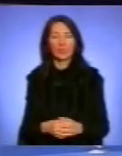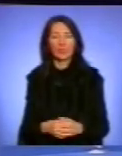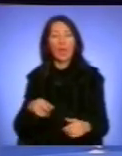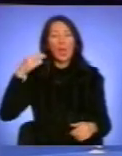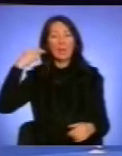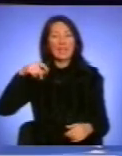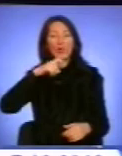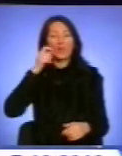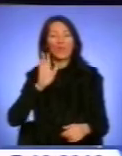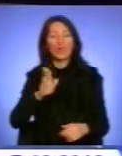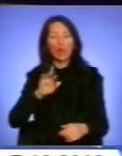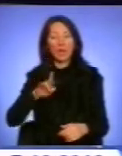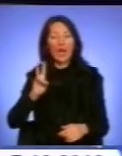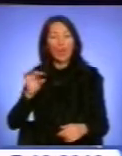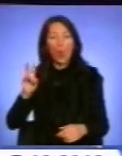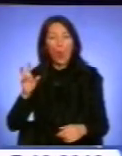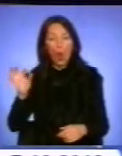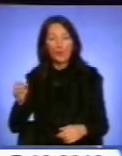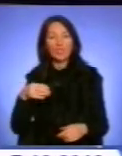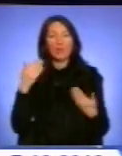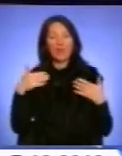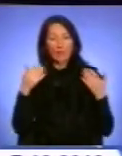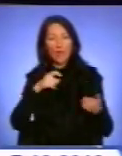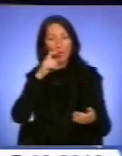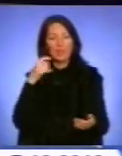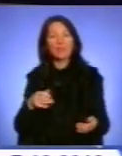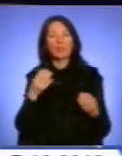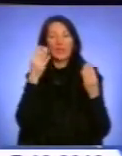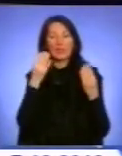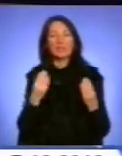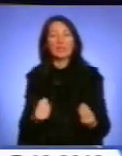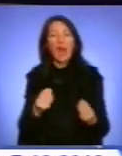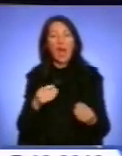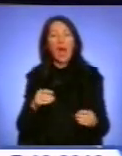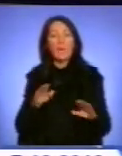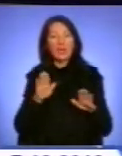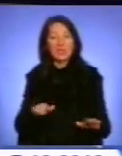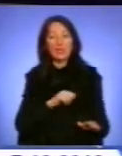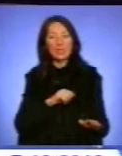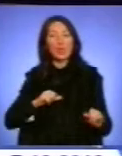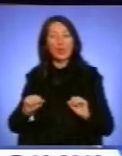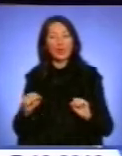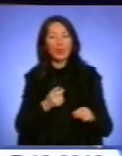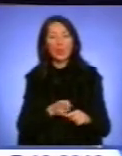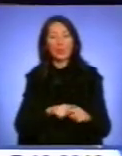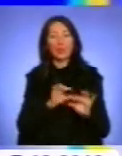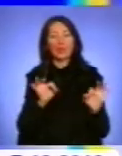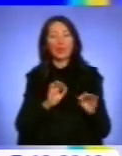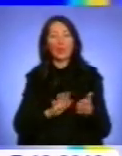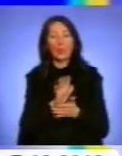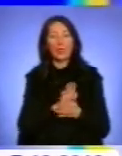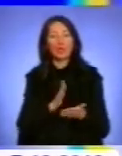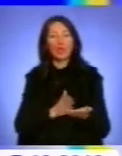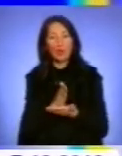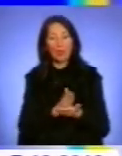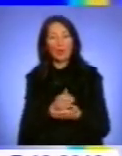Президент України Віктор Янукович привітав українців з нагоди Дня місцевого самоврядування. Про це інформує прес-служба глави держави. Встановлення